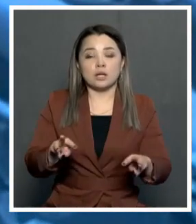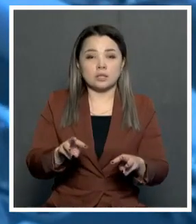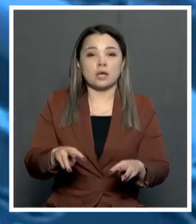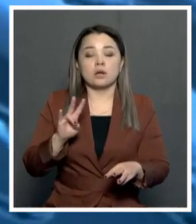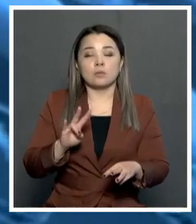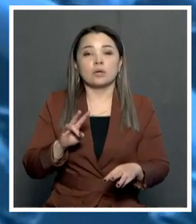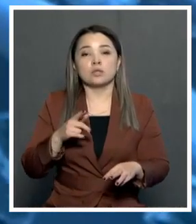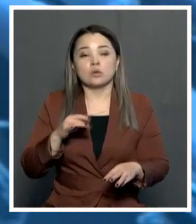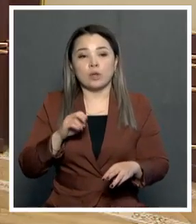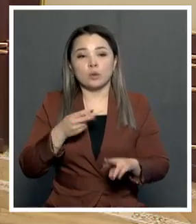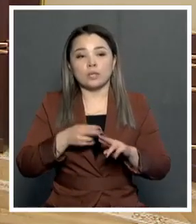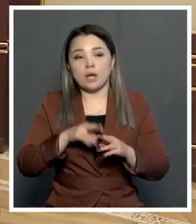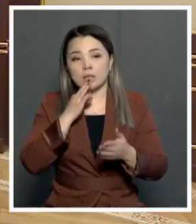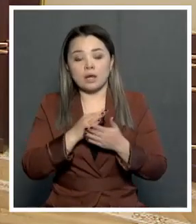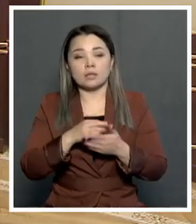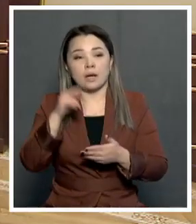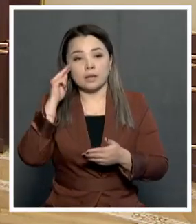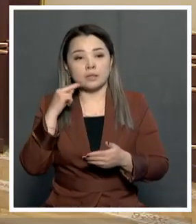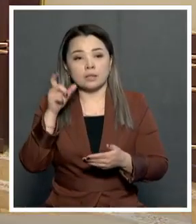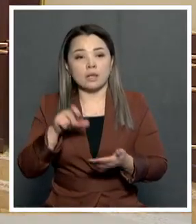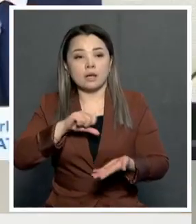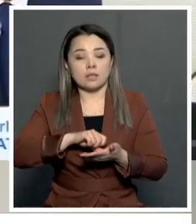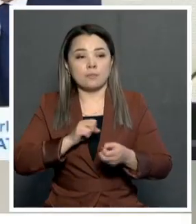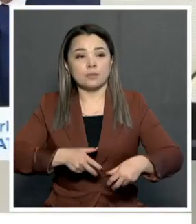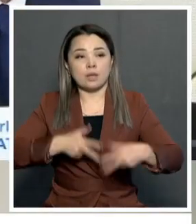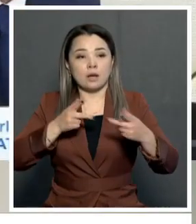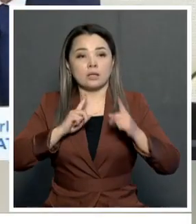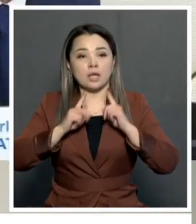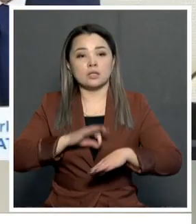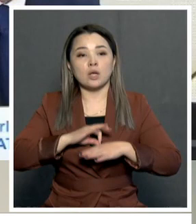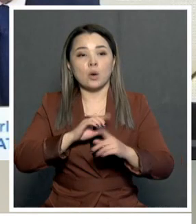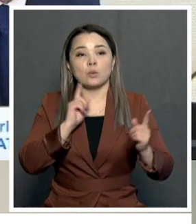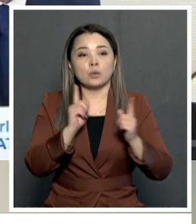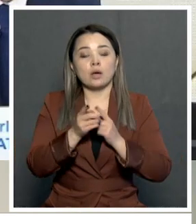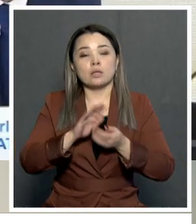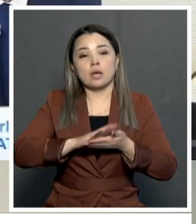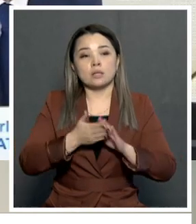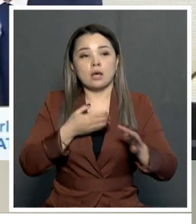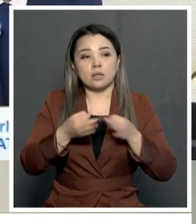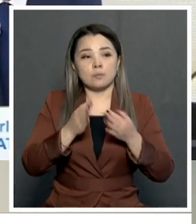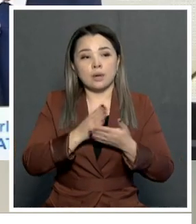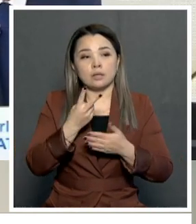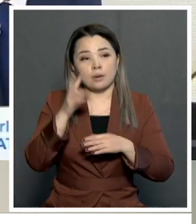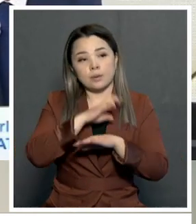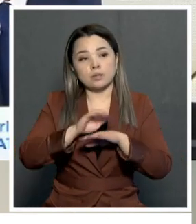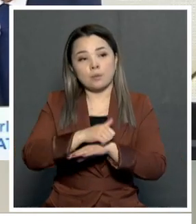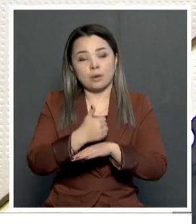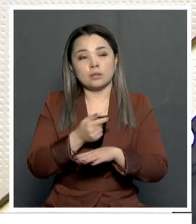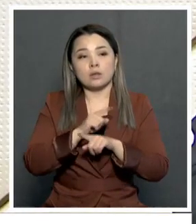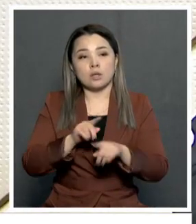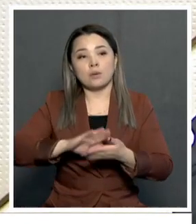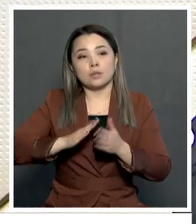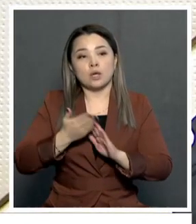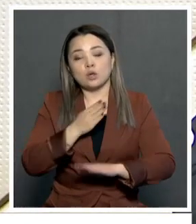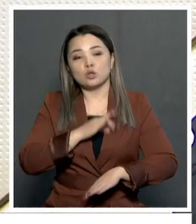Ли Чжаньшу мен бейнеконференция форматында өткен кездесуде осы бағытта келіссөз жүргізді. Мақсат екі мемлекет басшыларының